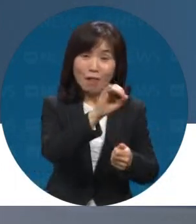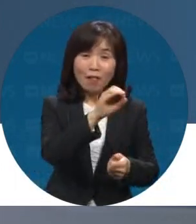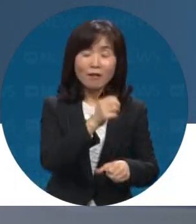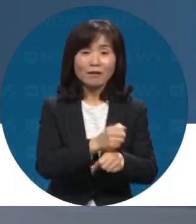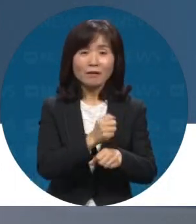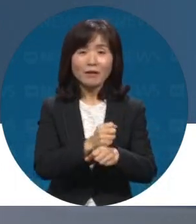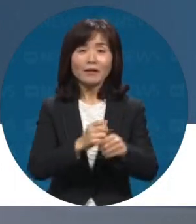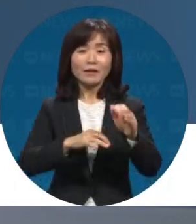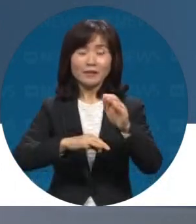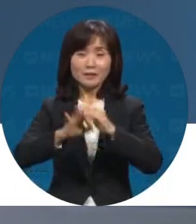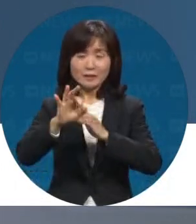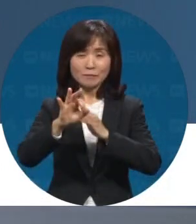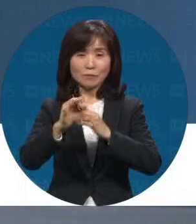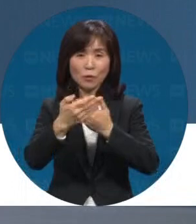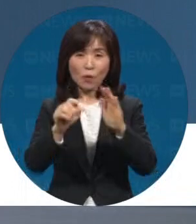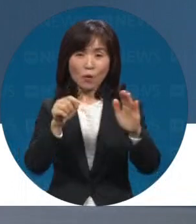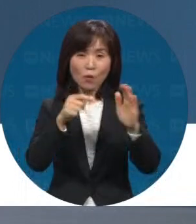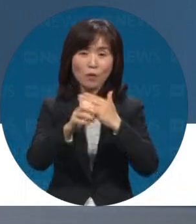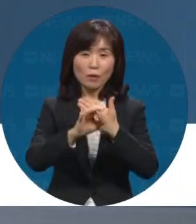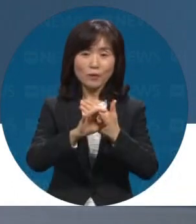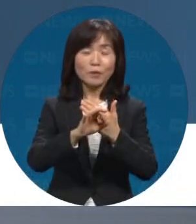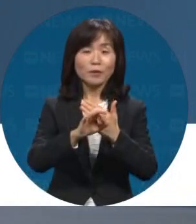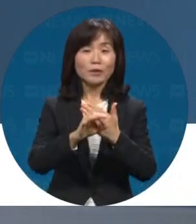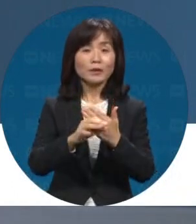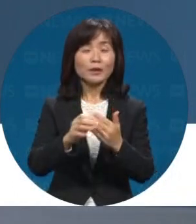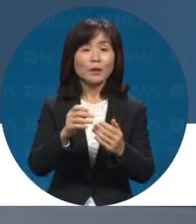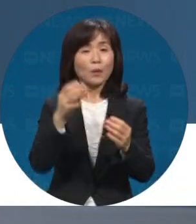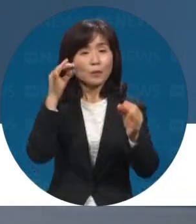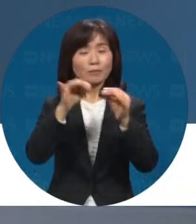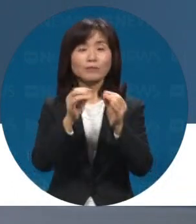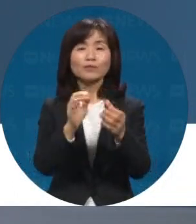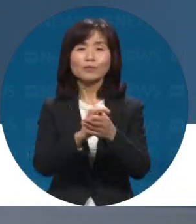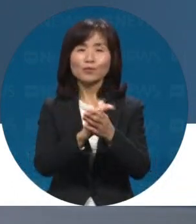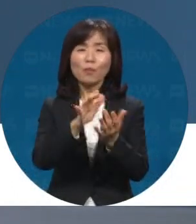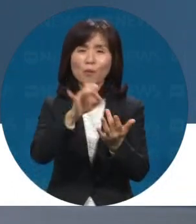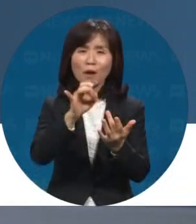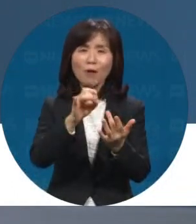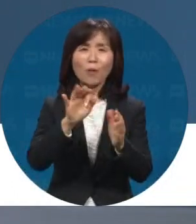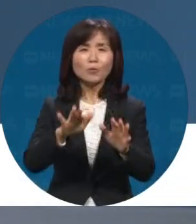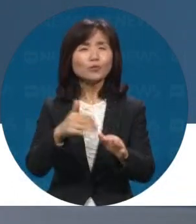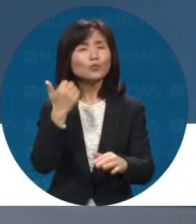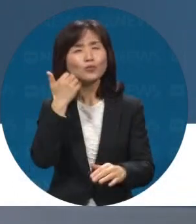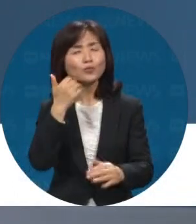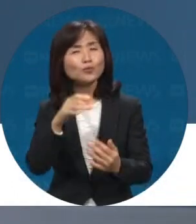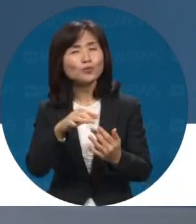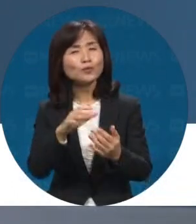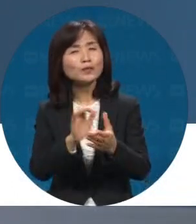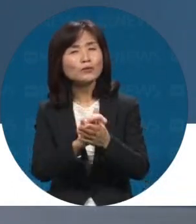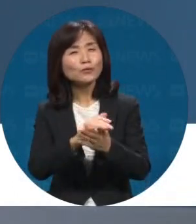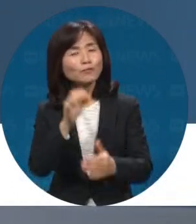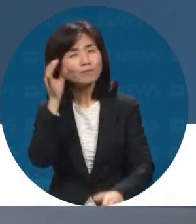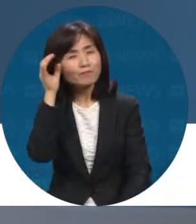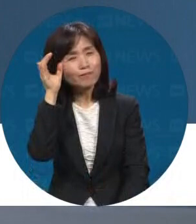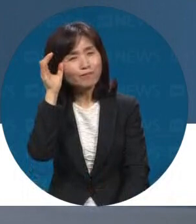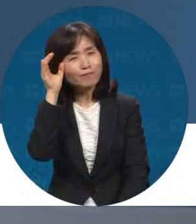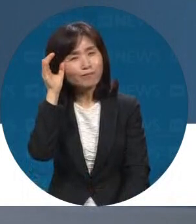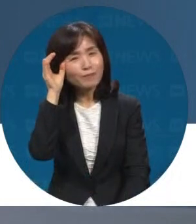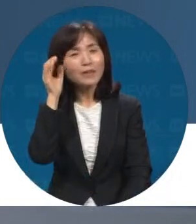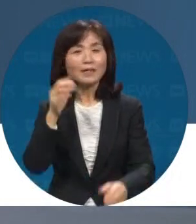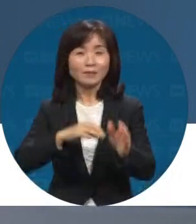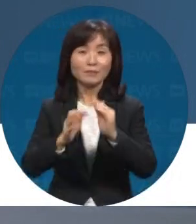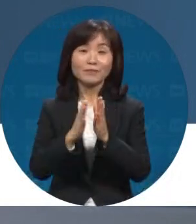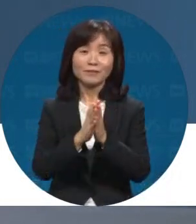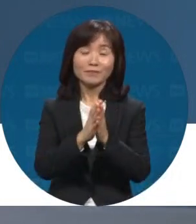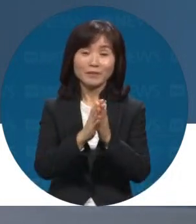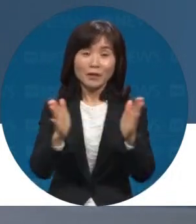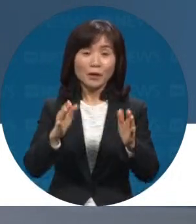저희는 교실에 오자마자 이렇게 공감 친구를 뽑는데 아 오늘은 누가 나의 공감 친구가 될까 하는 설렘으로 아침을 시작을